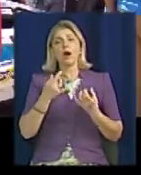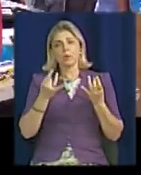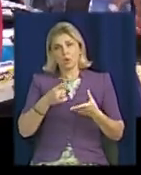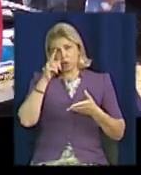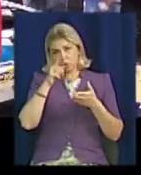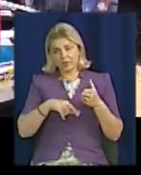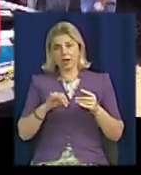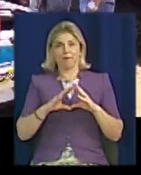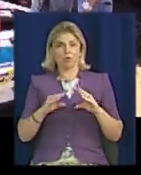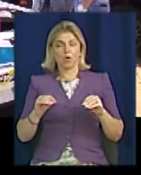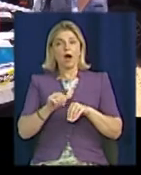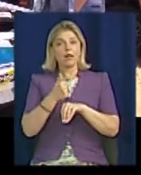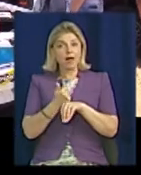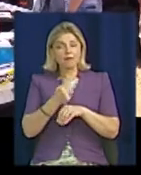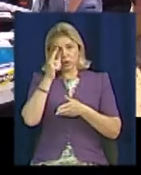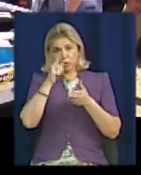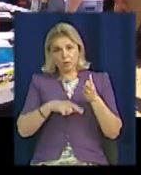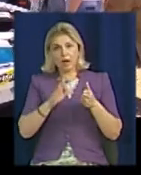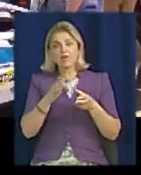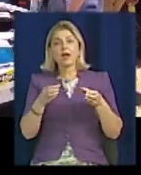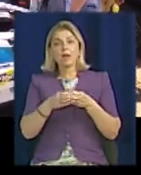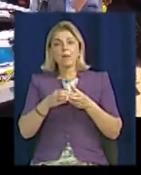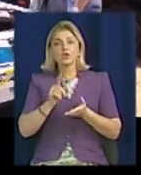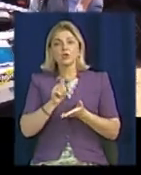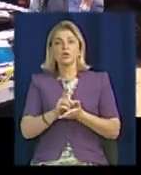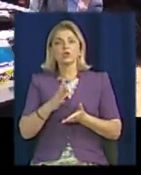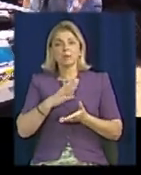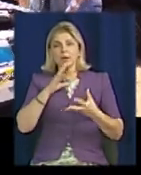все. Головне – довіряти. В екіпажі має бути в першу чергу